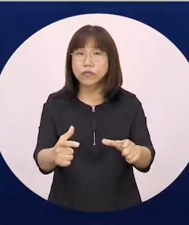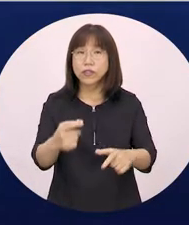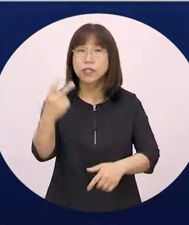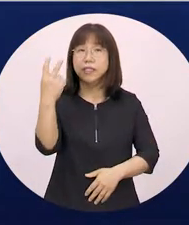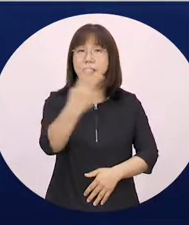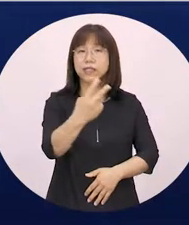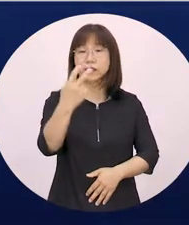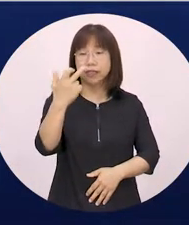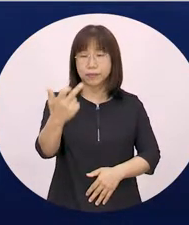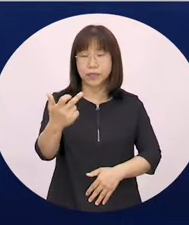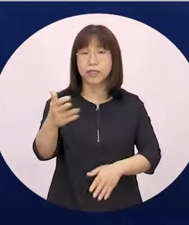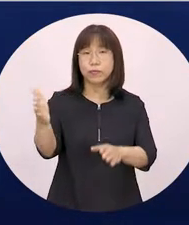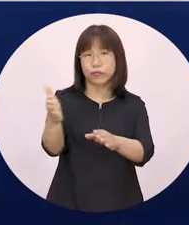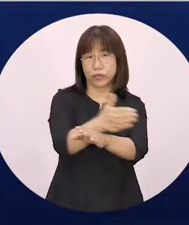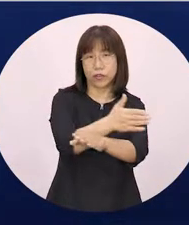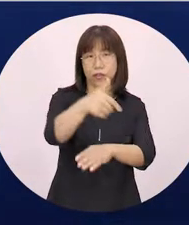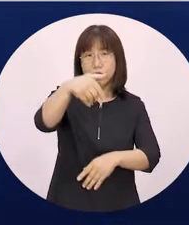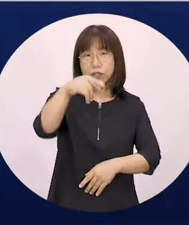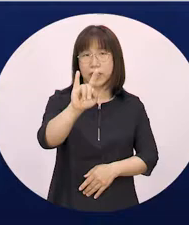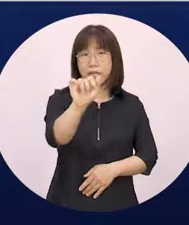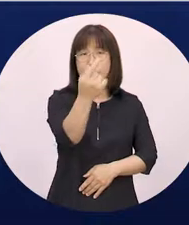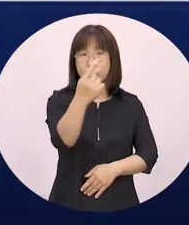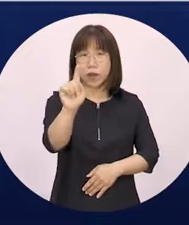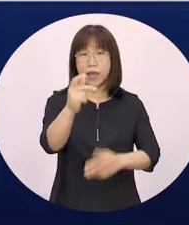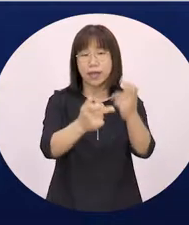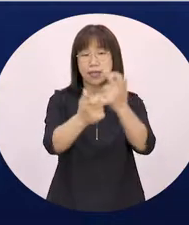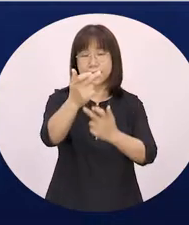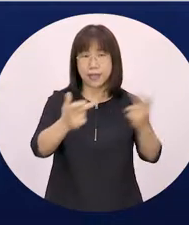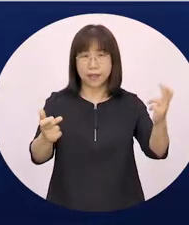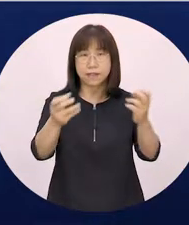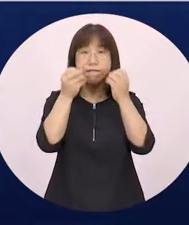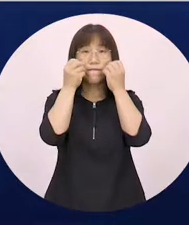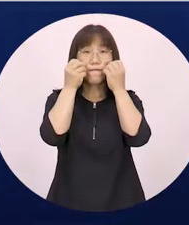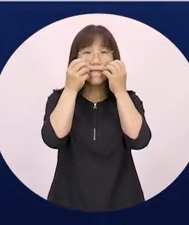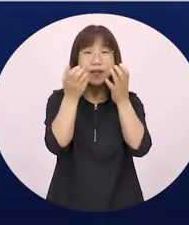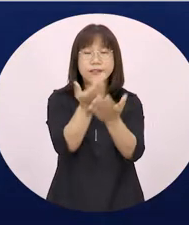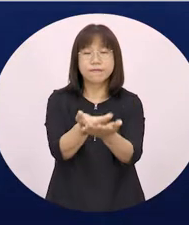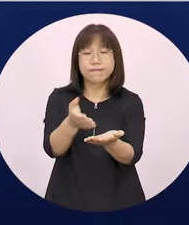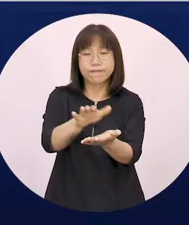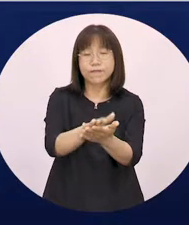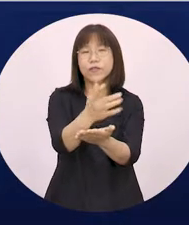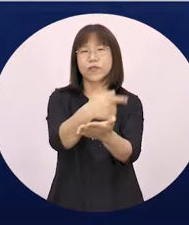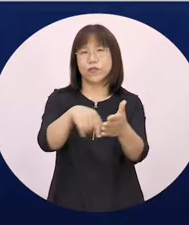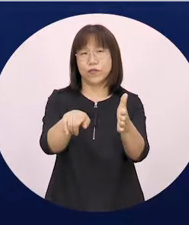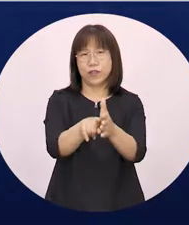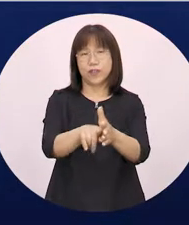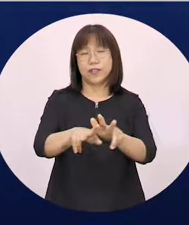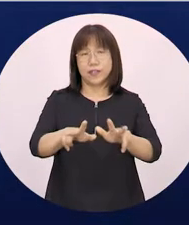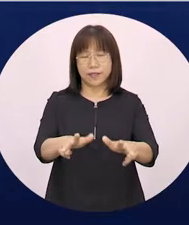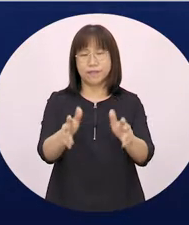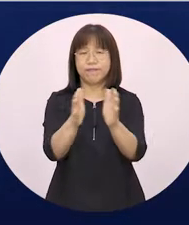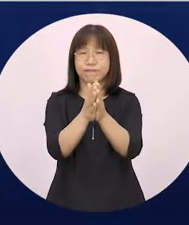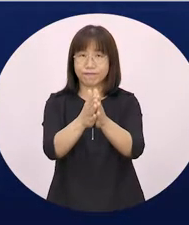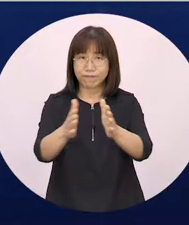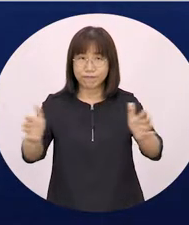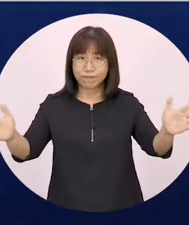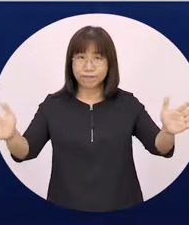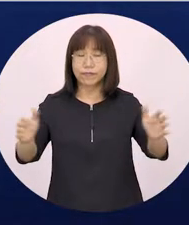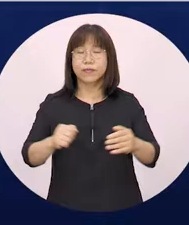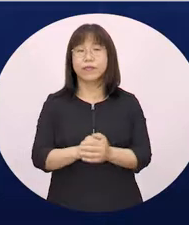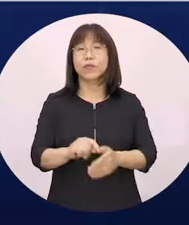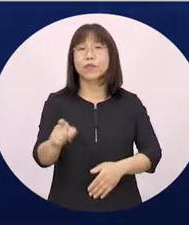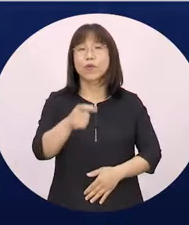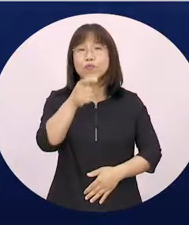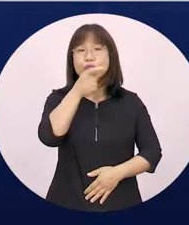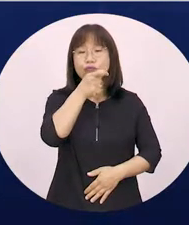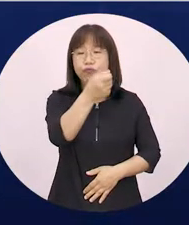강서구는 지난 2017년부터 시작한 개화산 되살리기 사업을 완료하고 시범 가동에 들어갔습니다. 이번